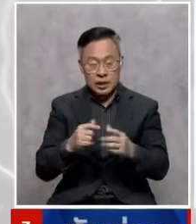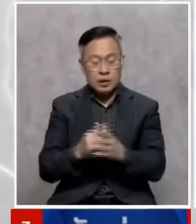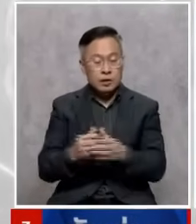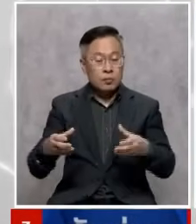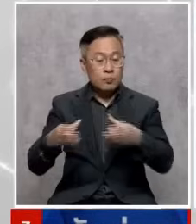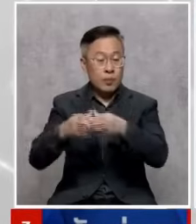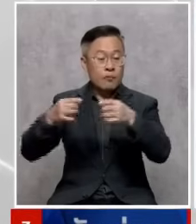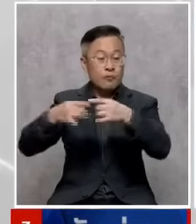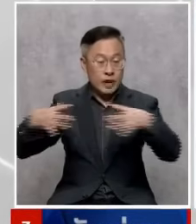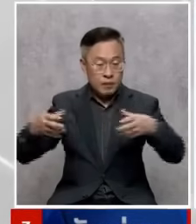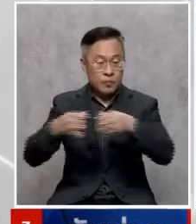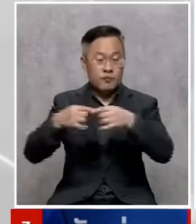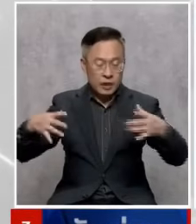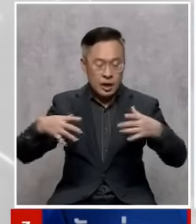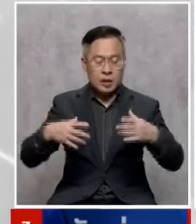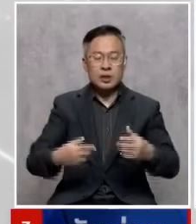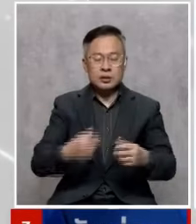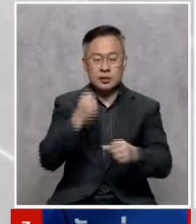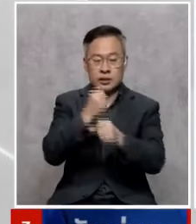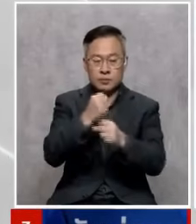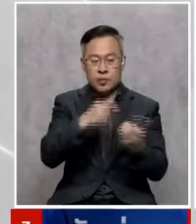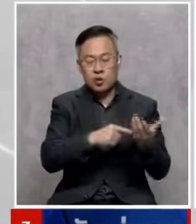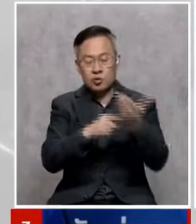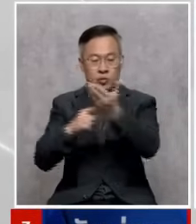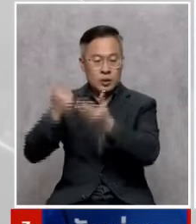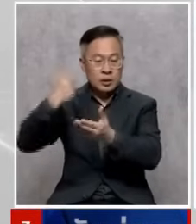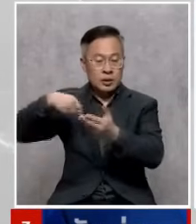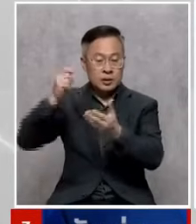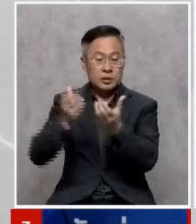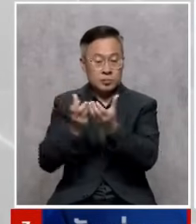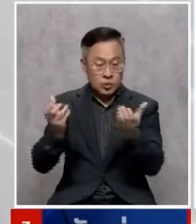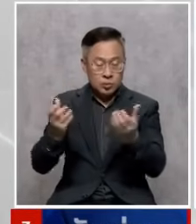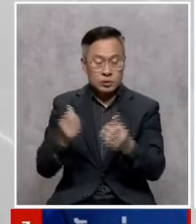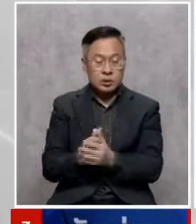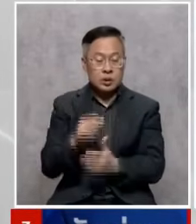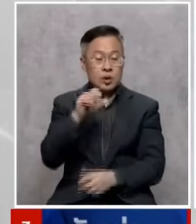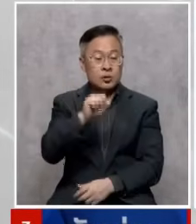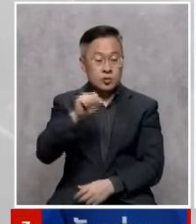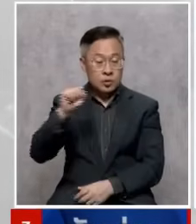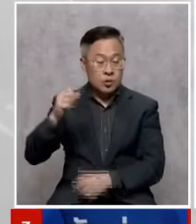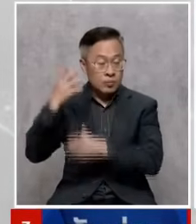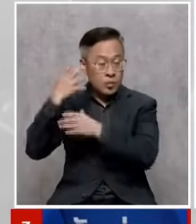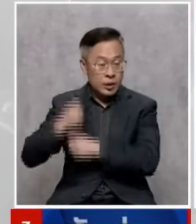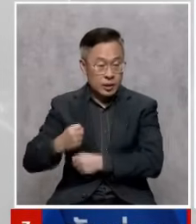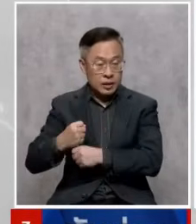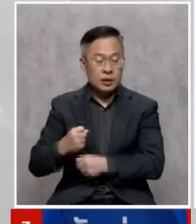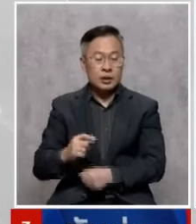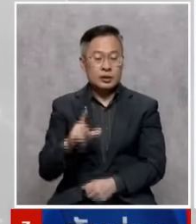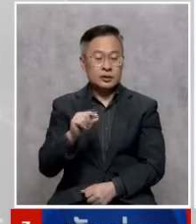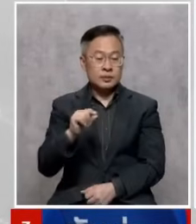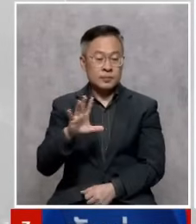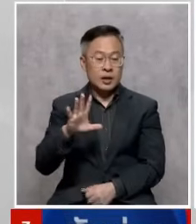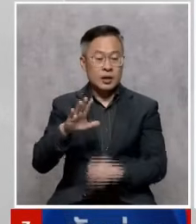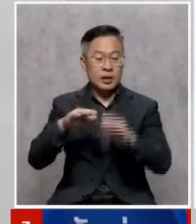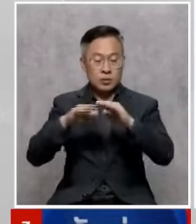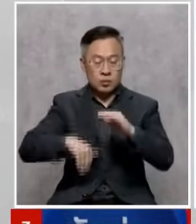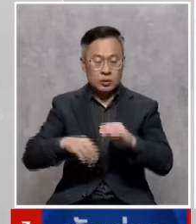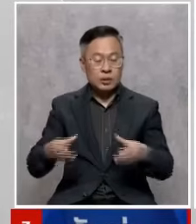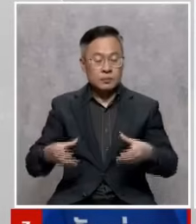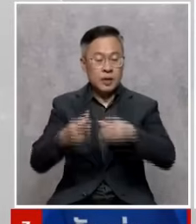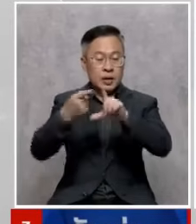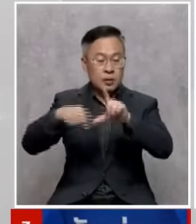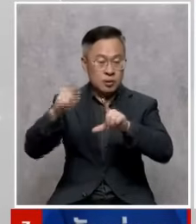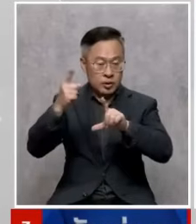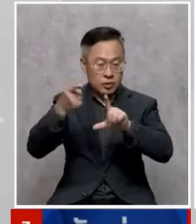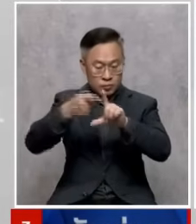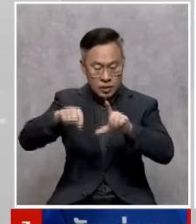ฝ่ายค้านเป็นผู้ร้องต่อศาสตรัฐธรรมนูญแต่ประชาธิปัตย์มีสสไม่ถึง 50คนดังนั้นพรรคก้าวไกลเท่านั้นค่ะที่สามารถ